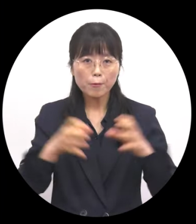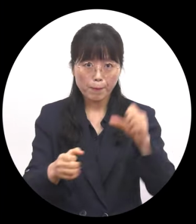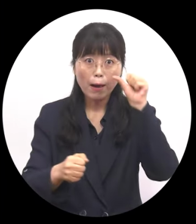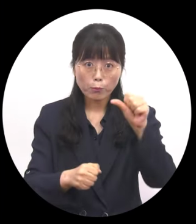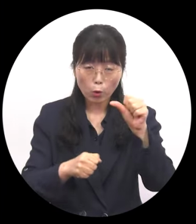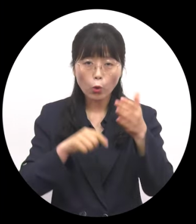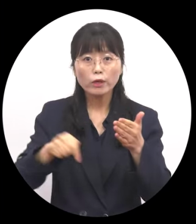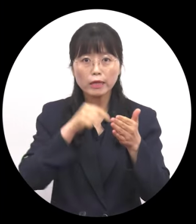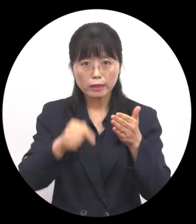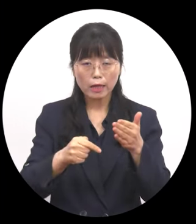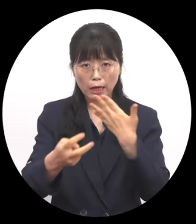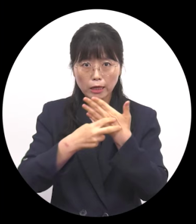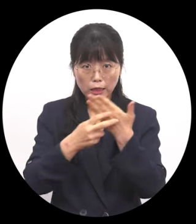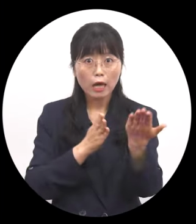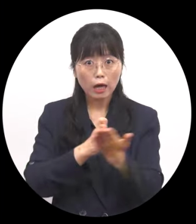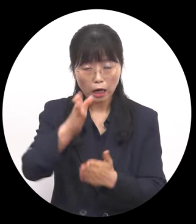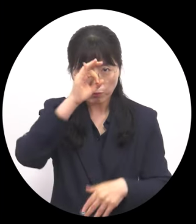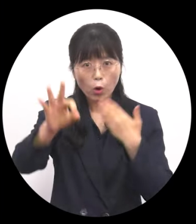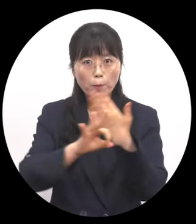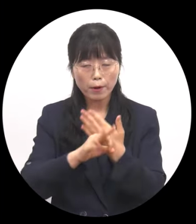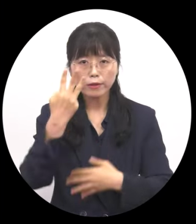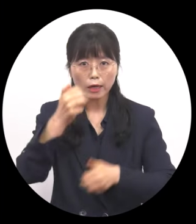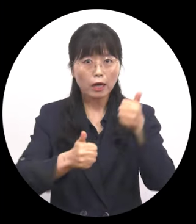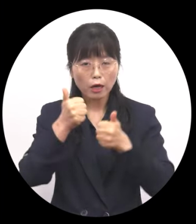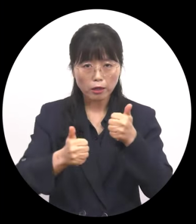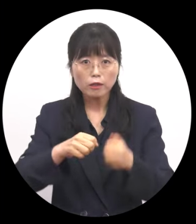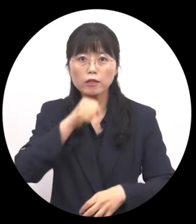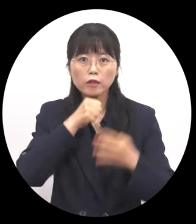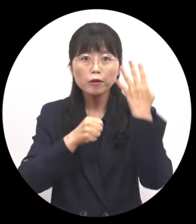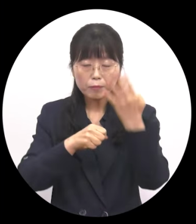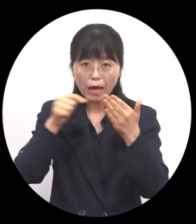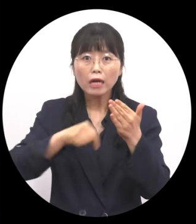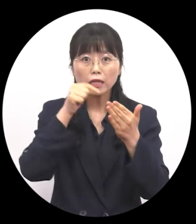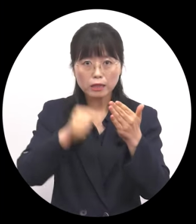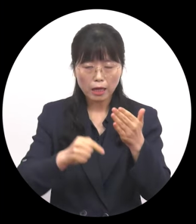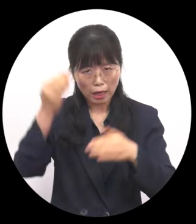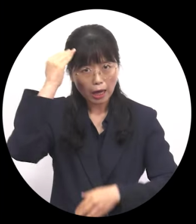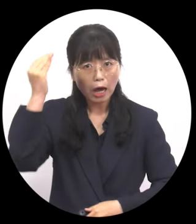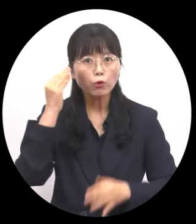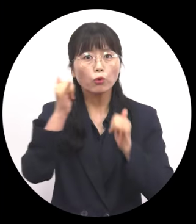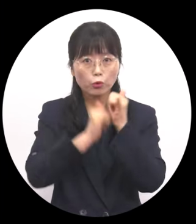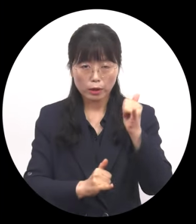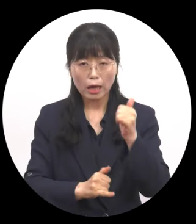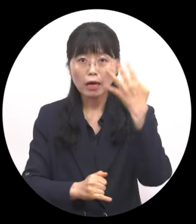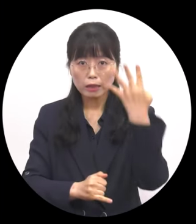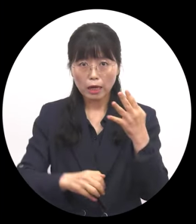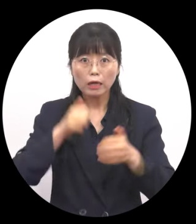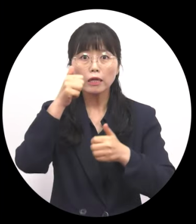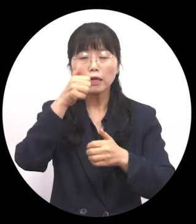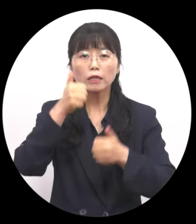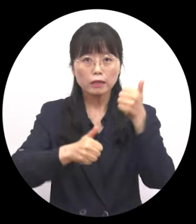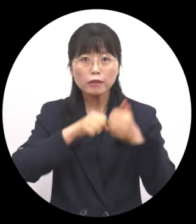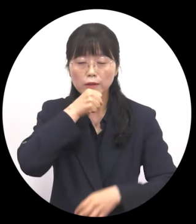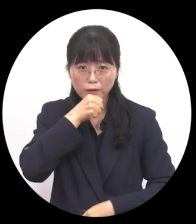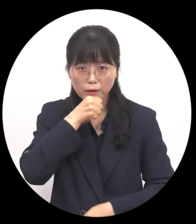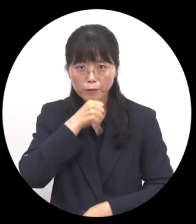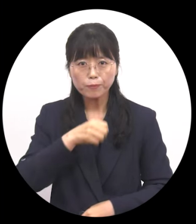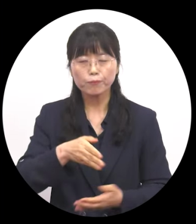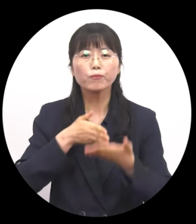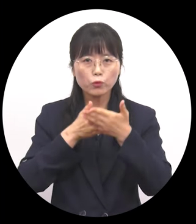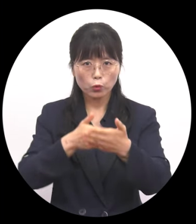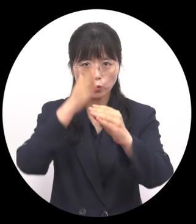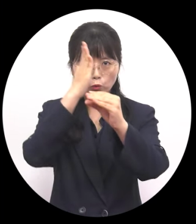5, 의예과의 경우에는 세계 영역 등급합 4의 한국사 4등급 이내의 수능 최저학력 기준을